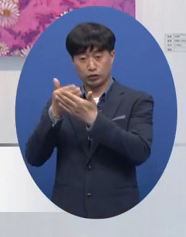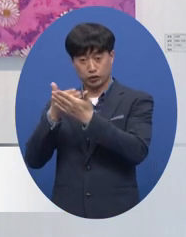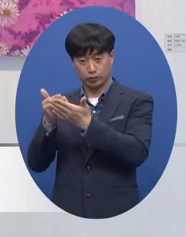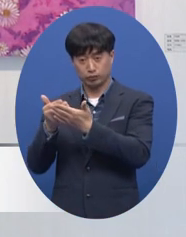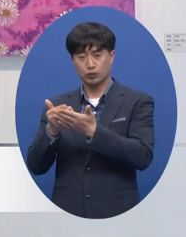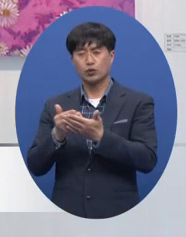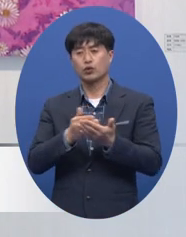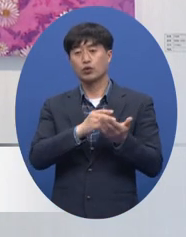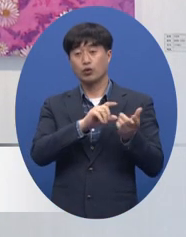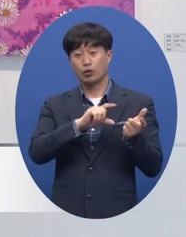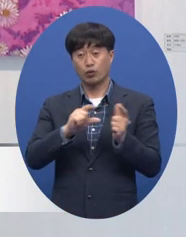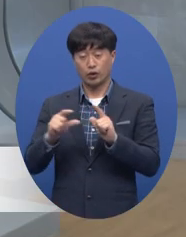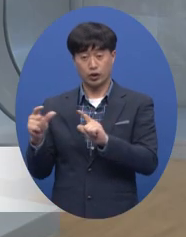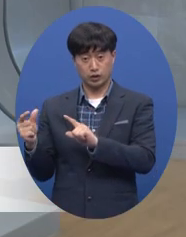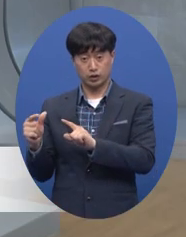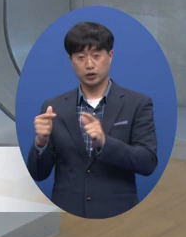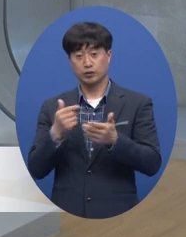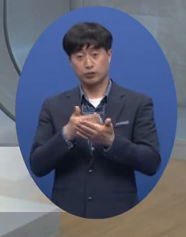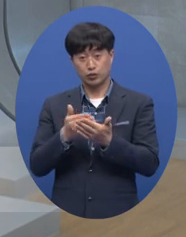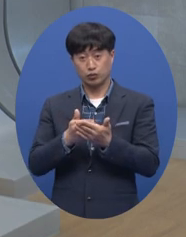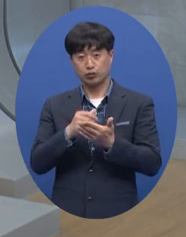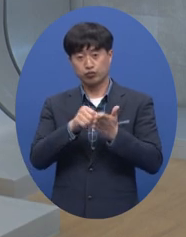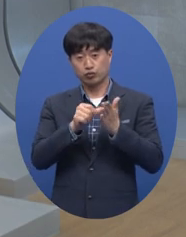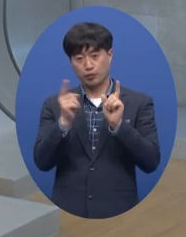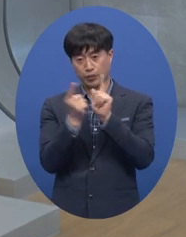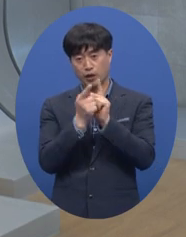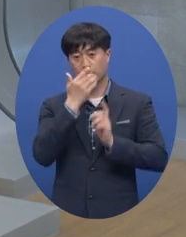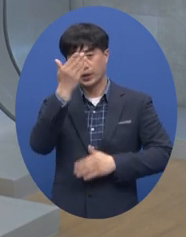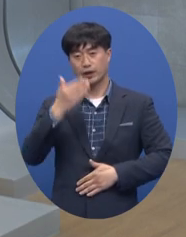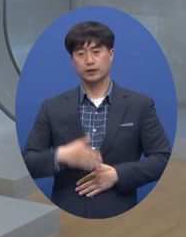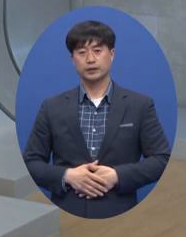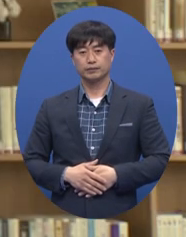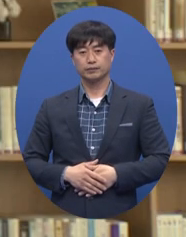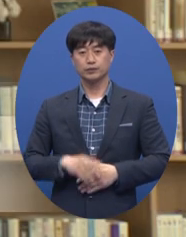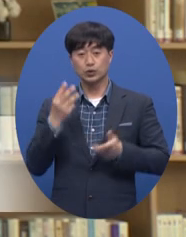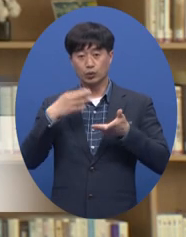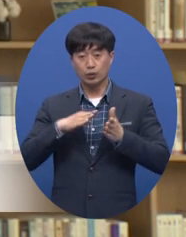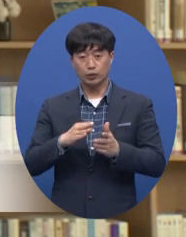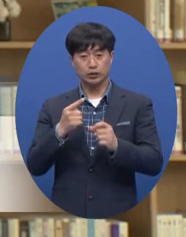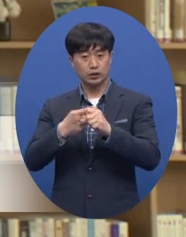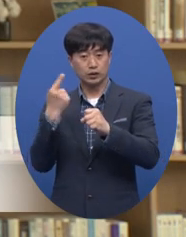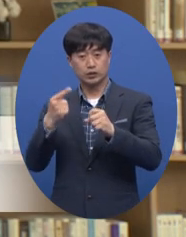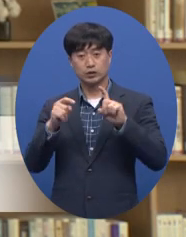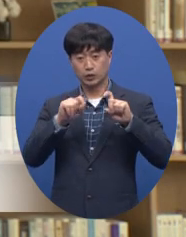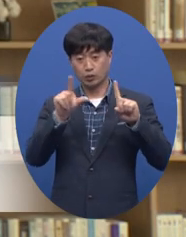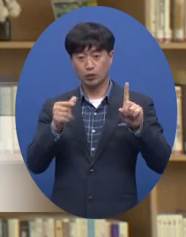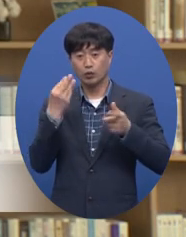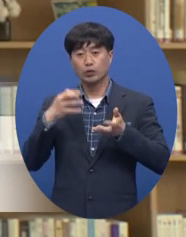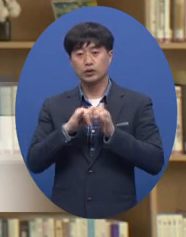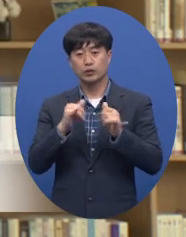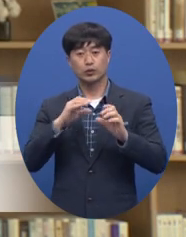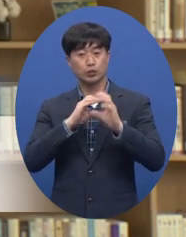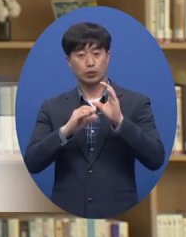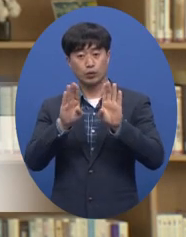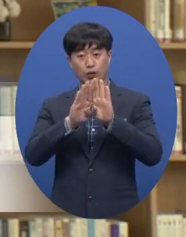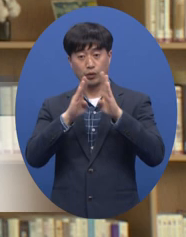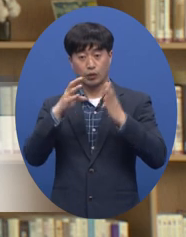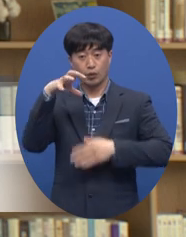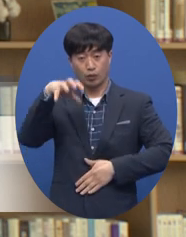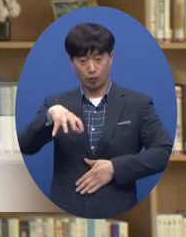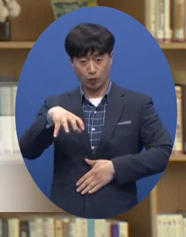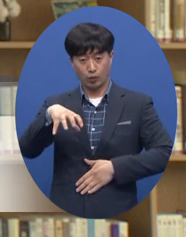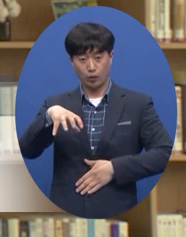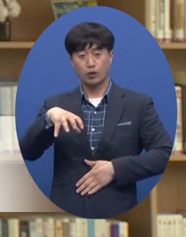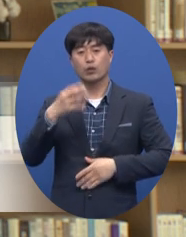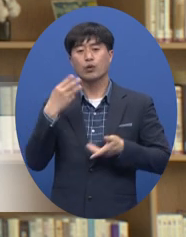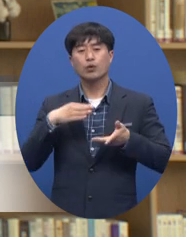유화, 전통공예, 의상 등 다양한 미술 작품을 만날 수 있습니다. 경기도는 작년 11월 도민과의 소통 개방의